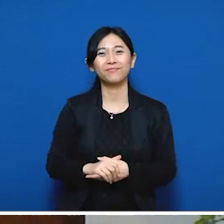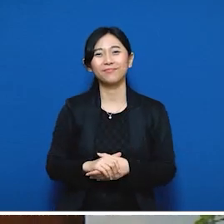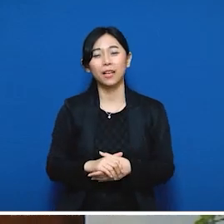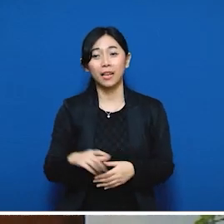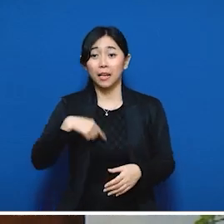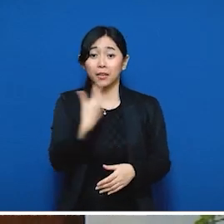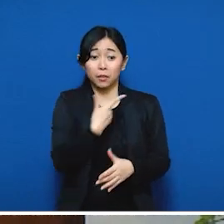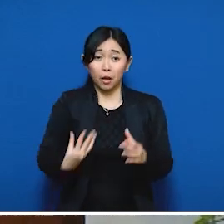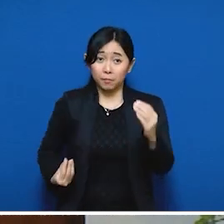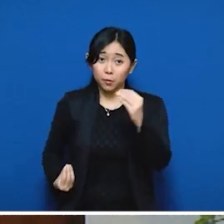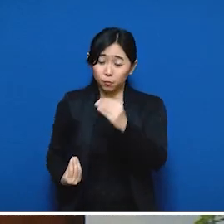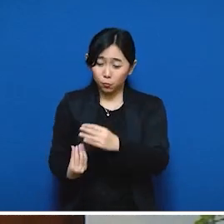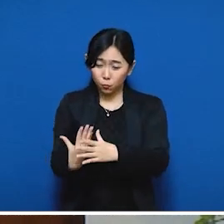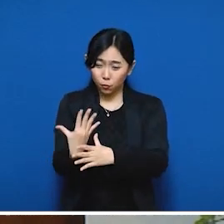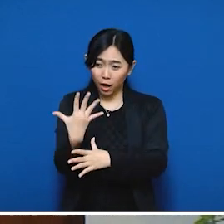menumbuhkan